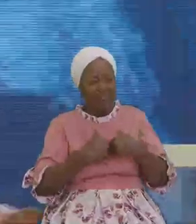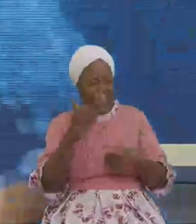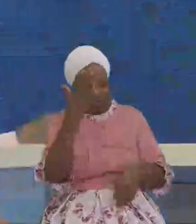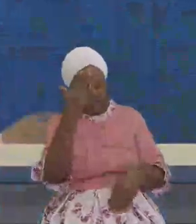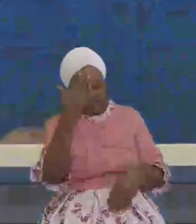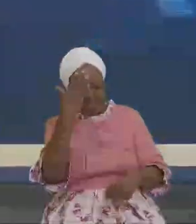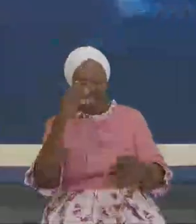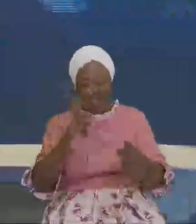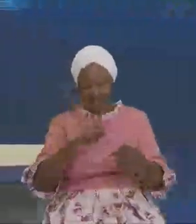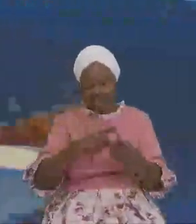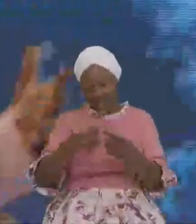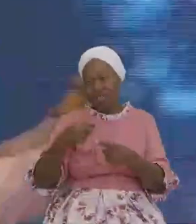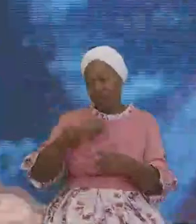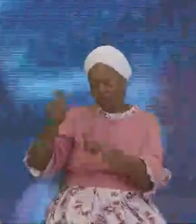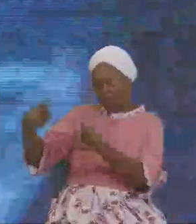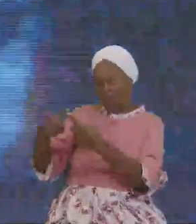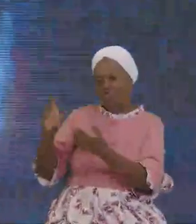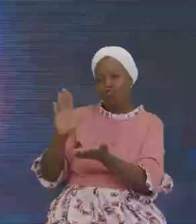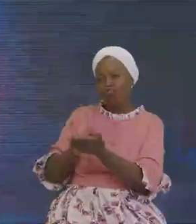alors j'irai à l'école.